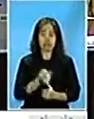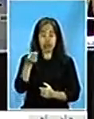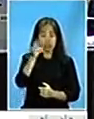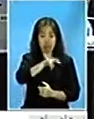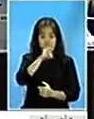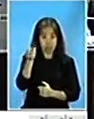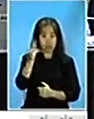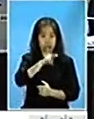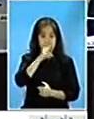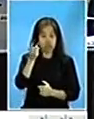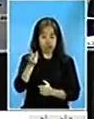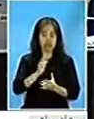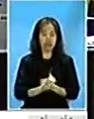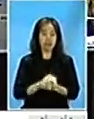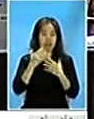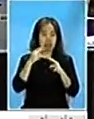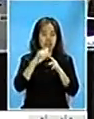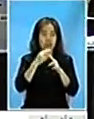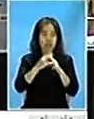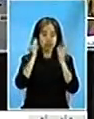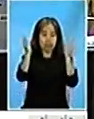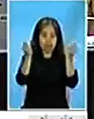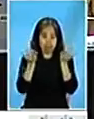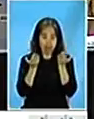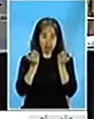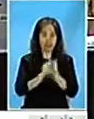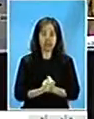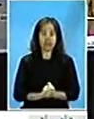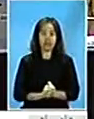ะฮะโดยส่งรายชื่อขึ้นมาเอาตามนั้นนะครับ